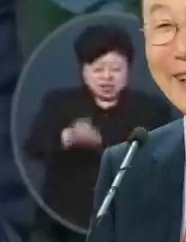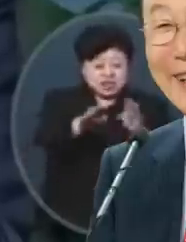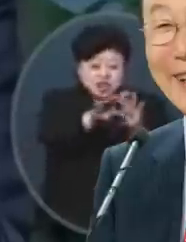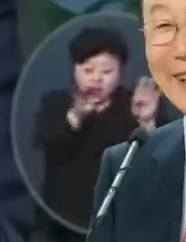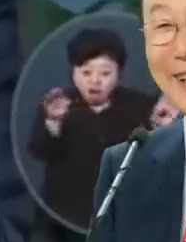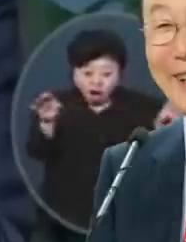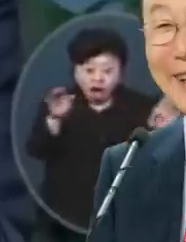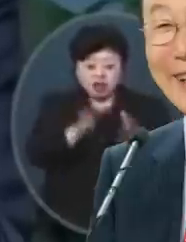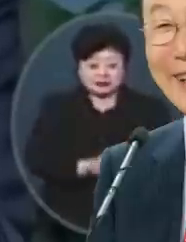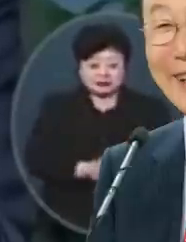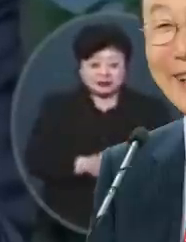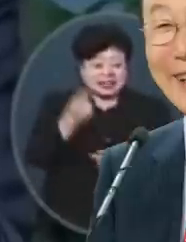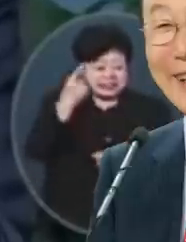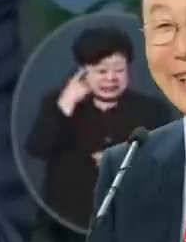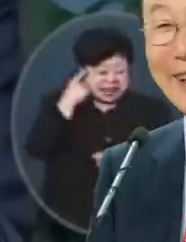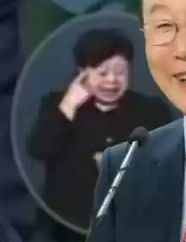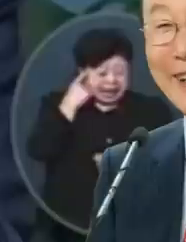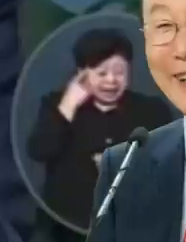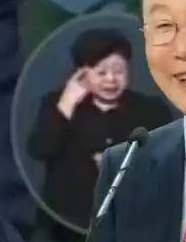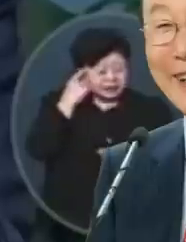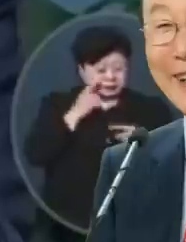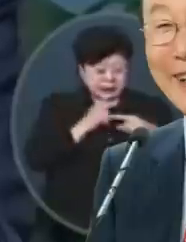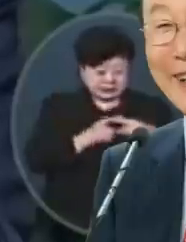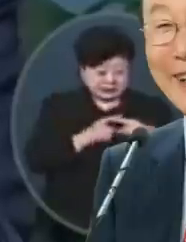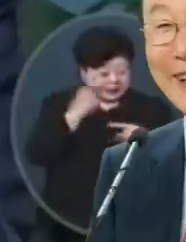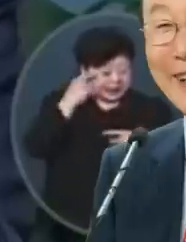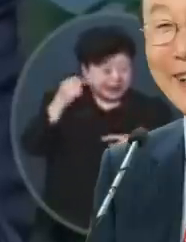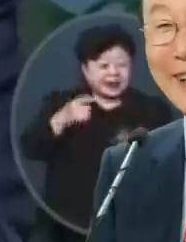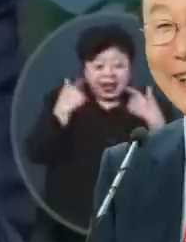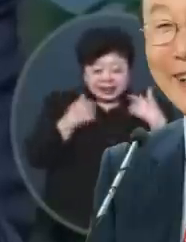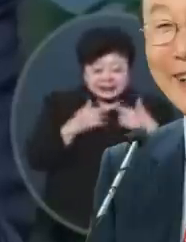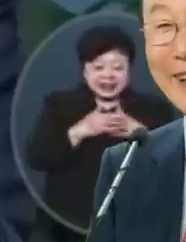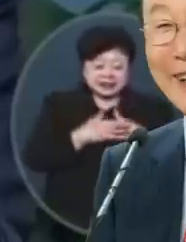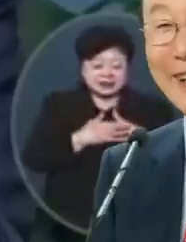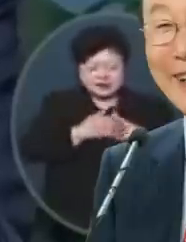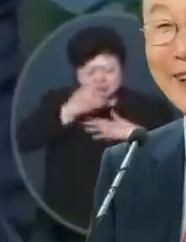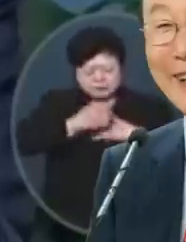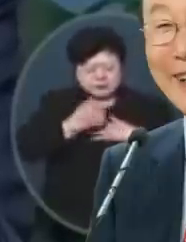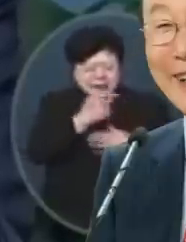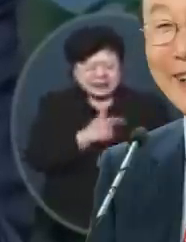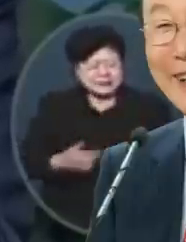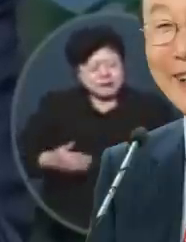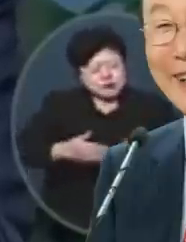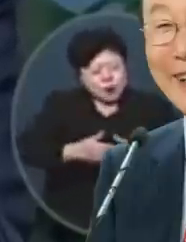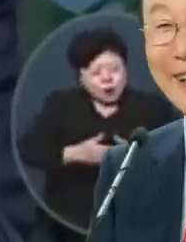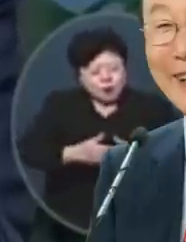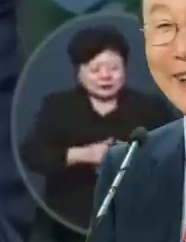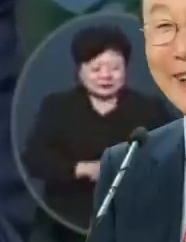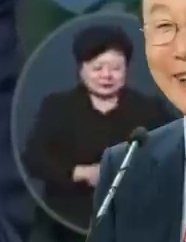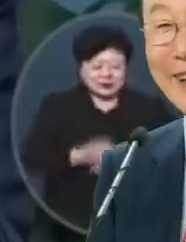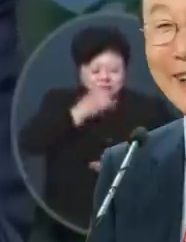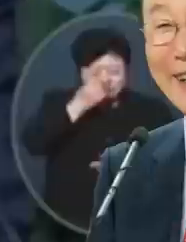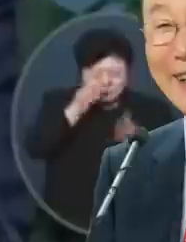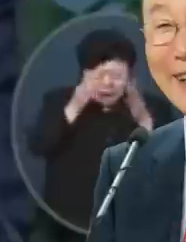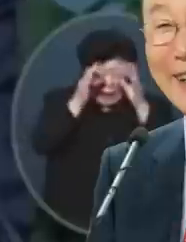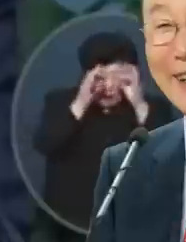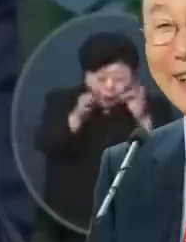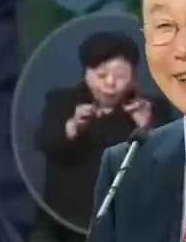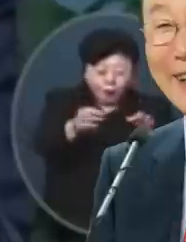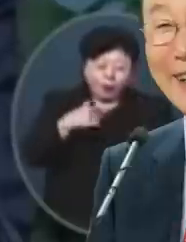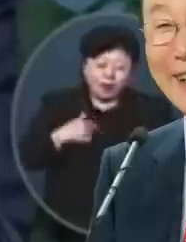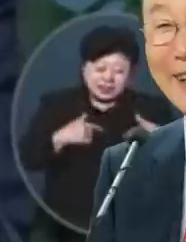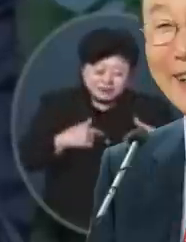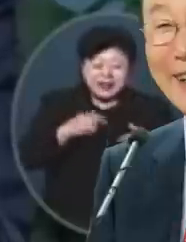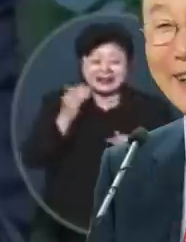것입니다. 생각이 긍정적이고 항상 꿈은 가슴에 품고 꿈을 바라보고서